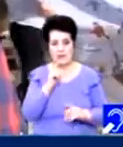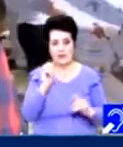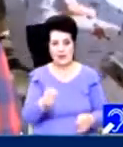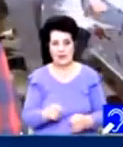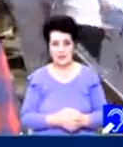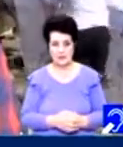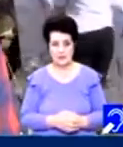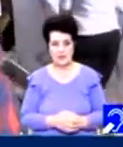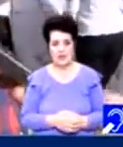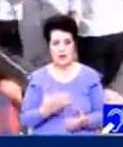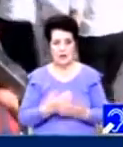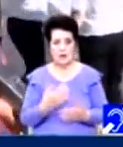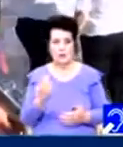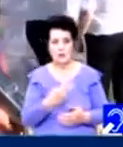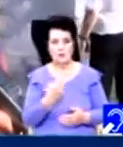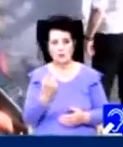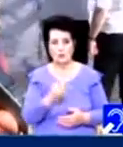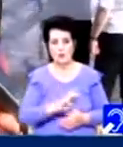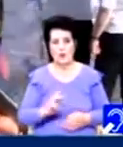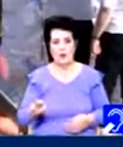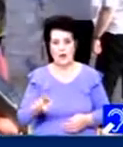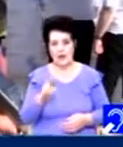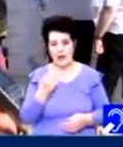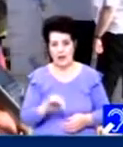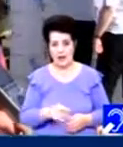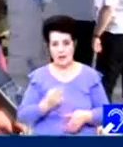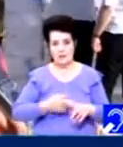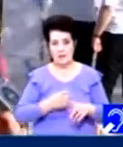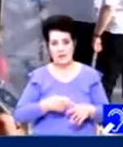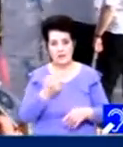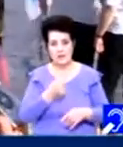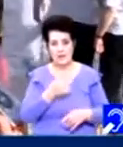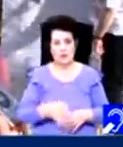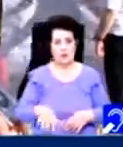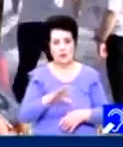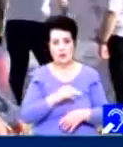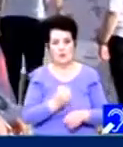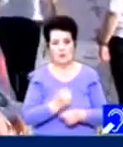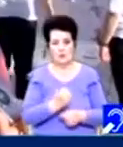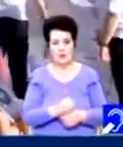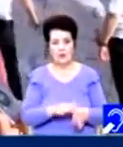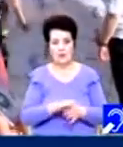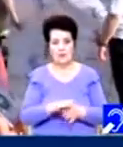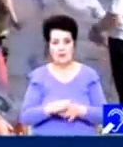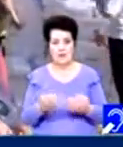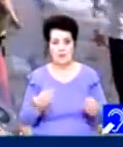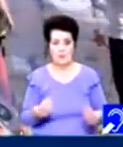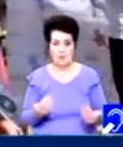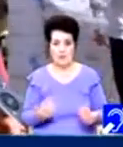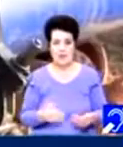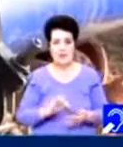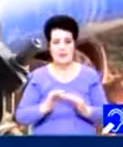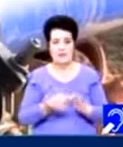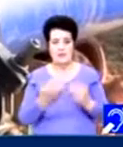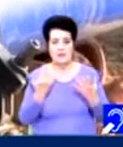de aproximativ 21 de milioane de lei. În timp de jumătate de an toate lucrările au fost executate. La moment în